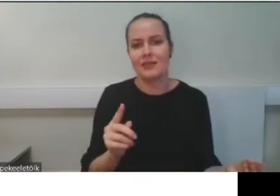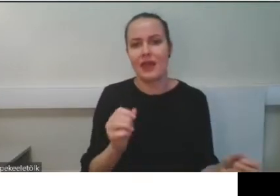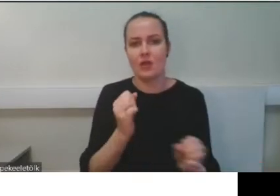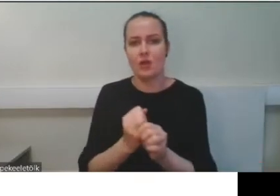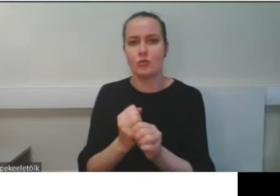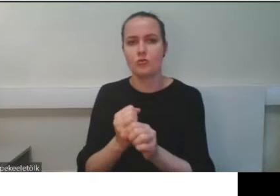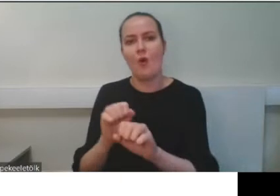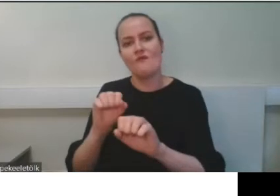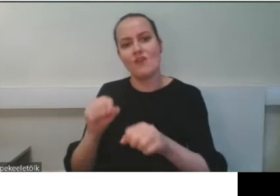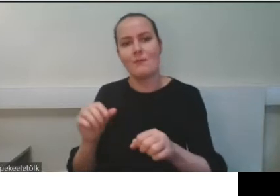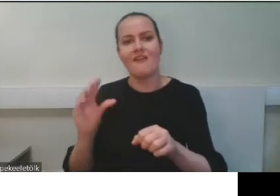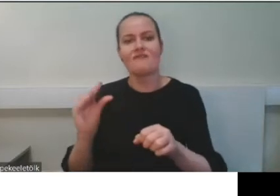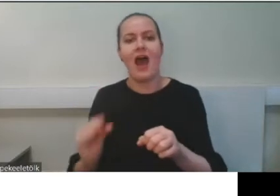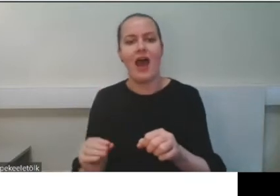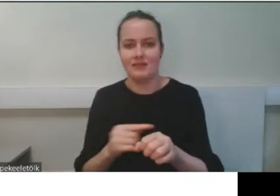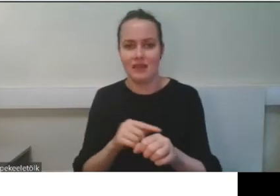ja saavad töötasu